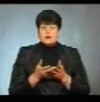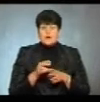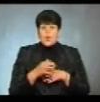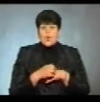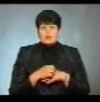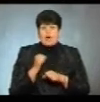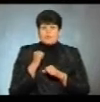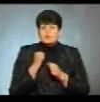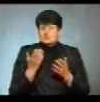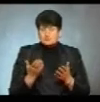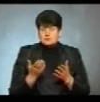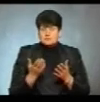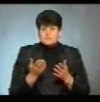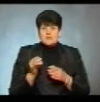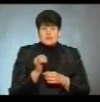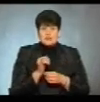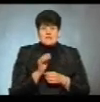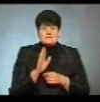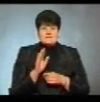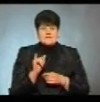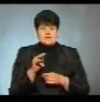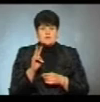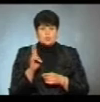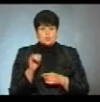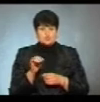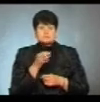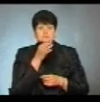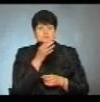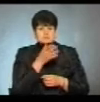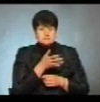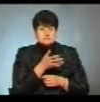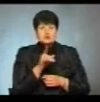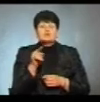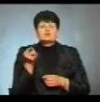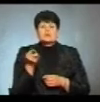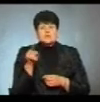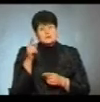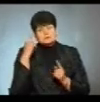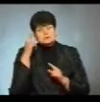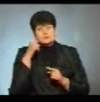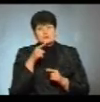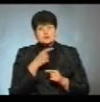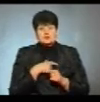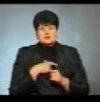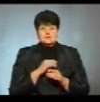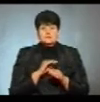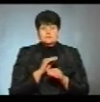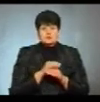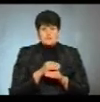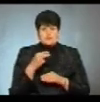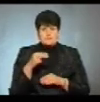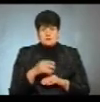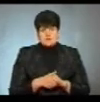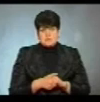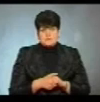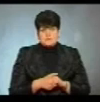говорили. І відповідно Вілкул, прихильники Вілкула, що вони, які очікування в того ж самого